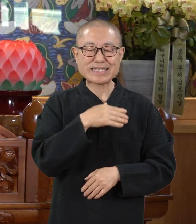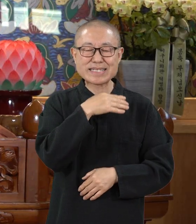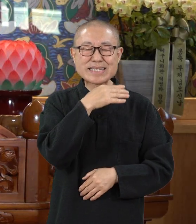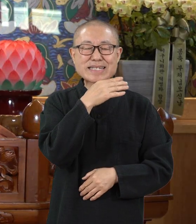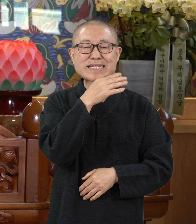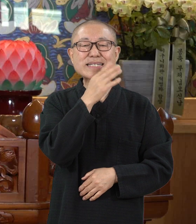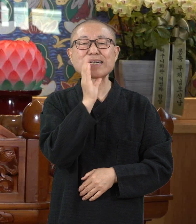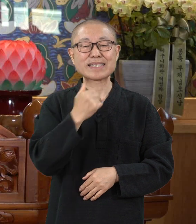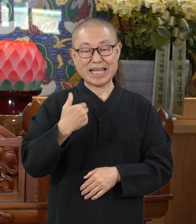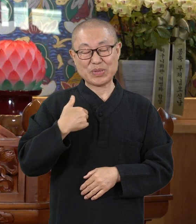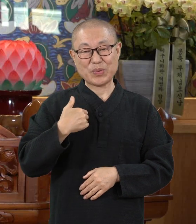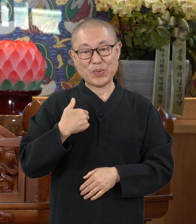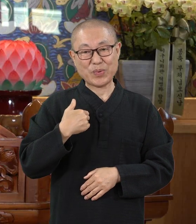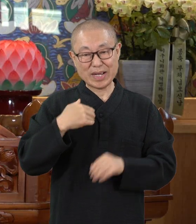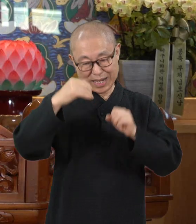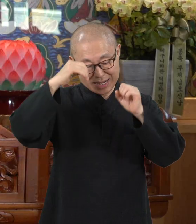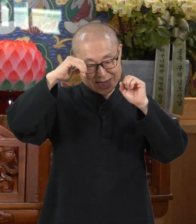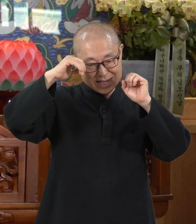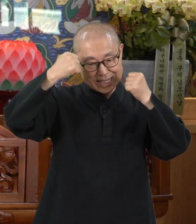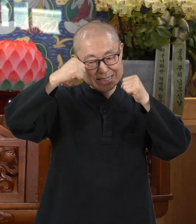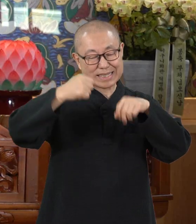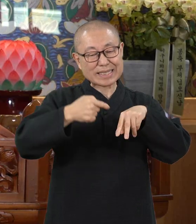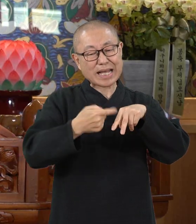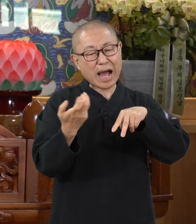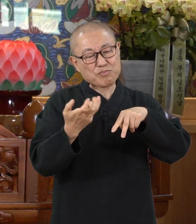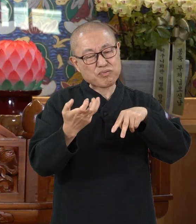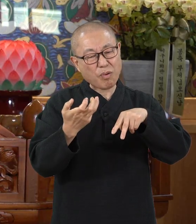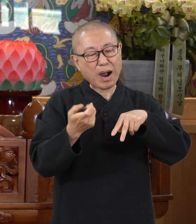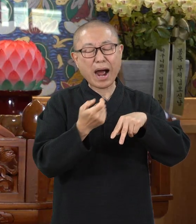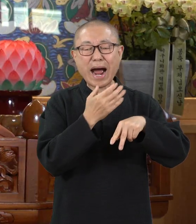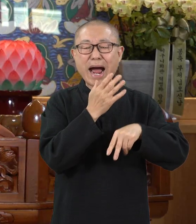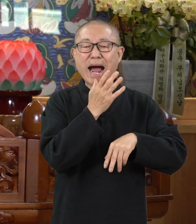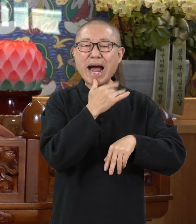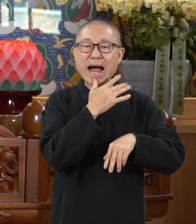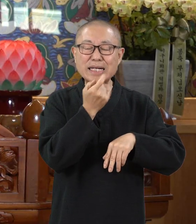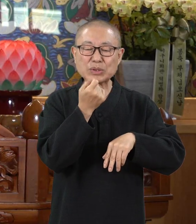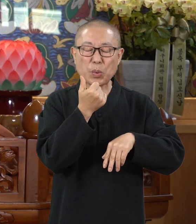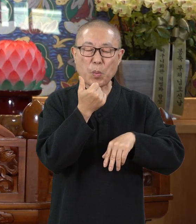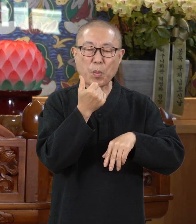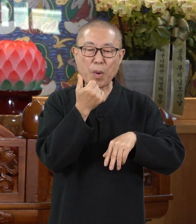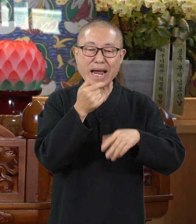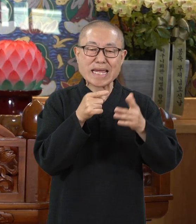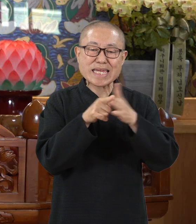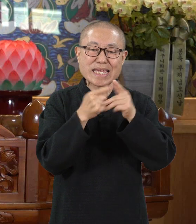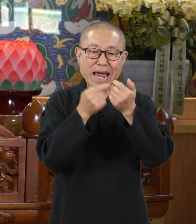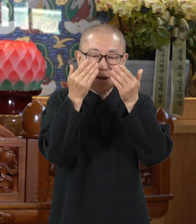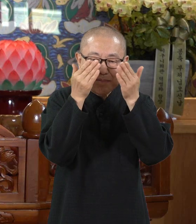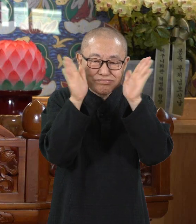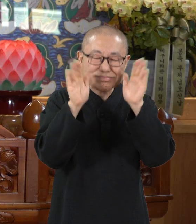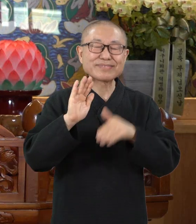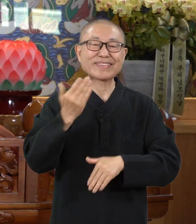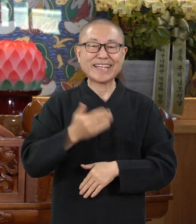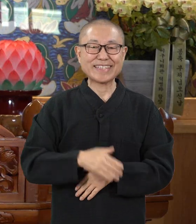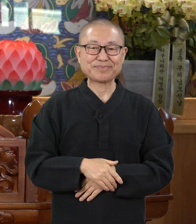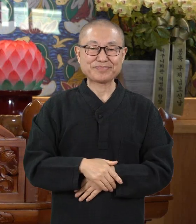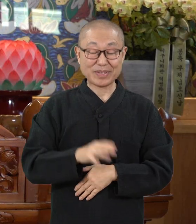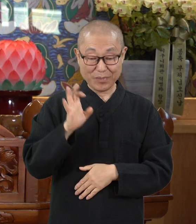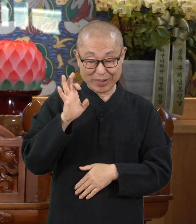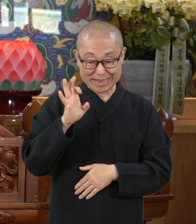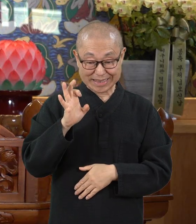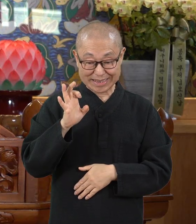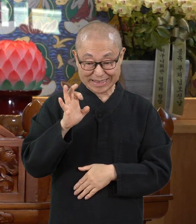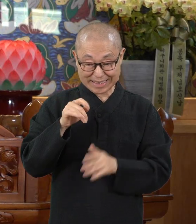먹고 나도 다리가 불편하고 비로소 그 세계를 이해가 돼요. 그래서 해우소에